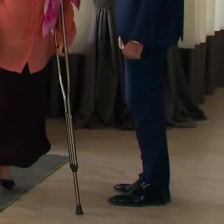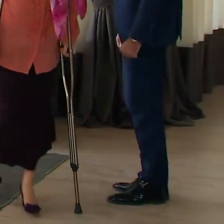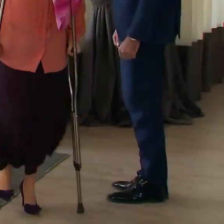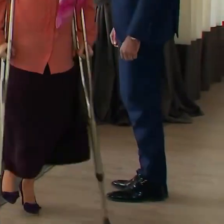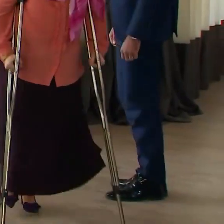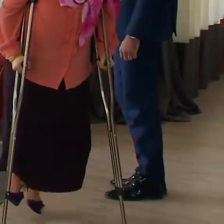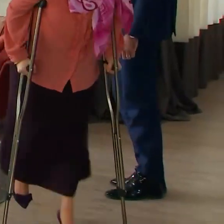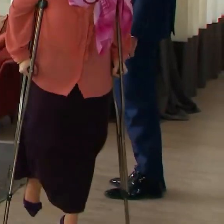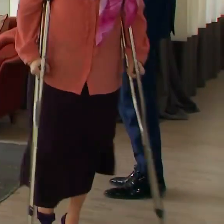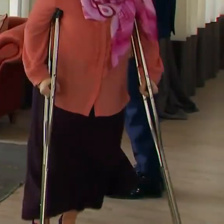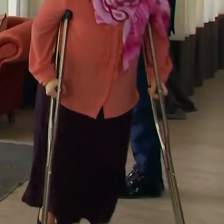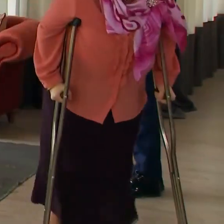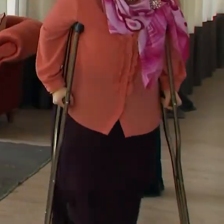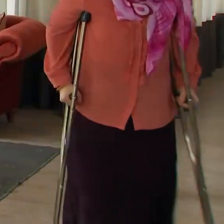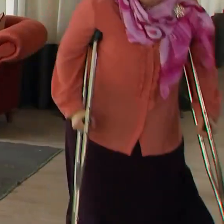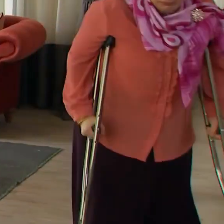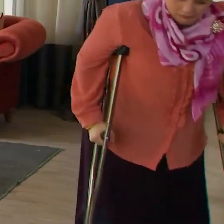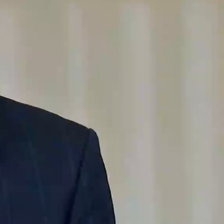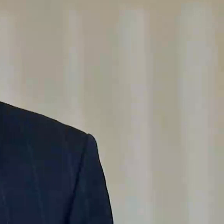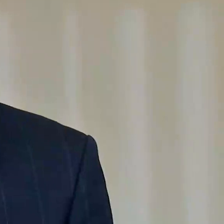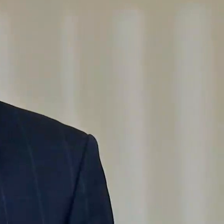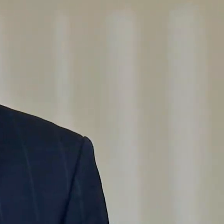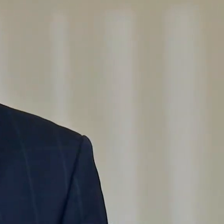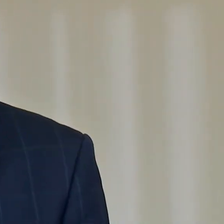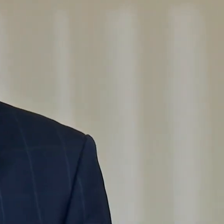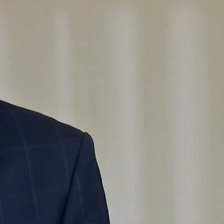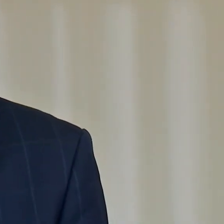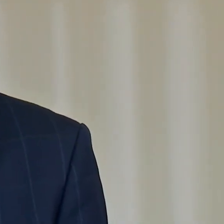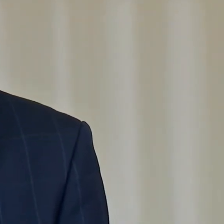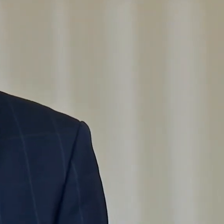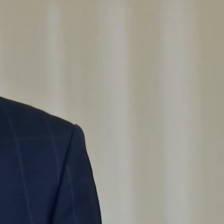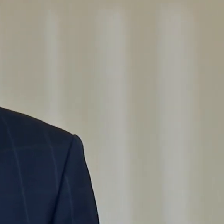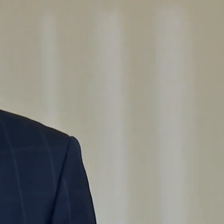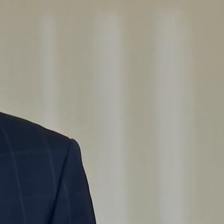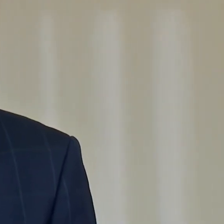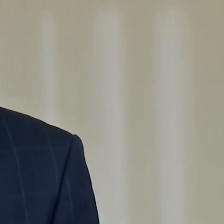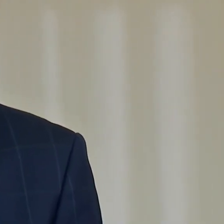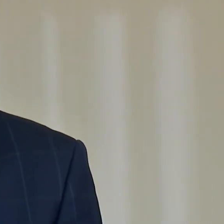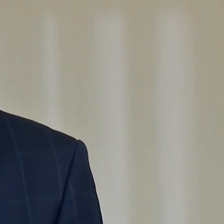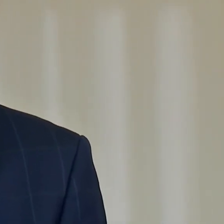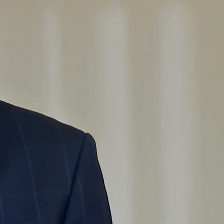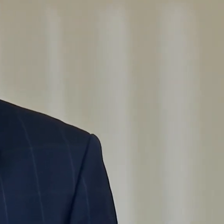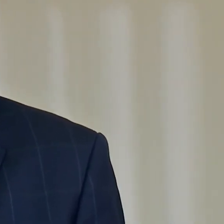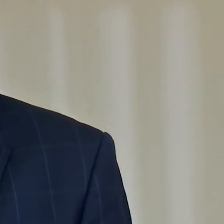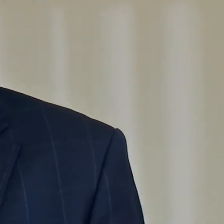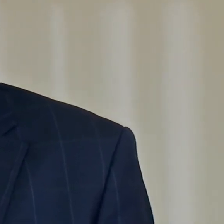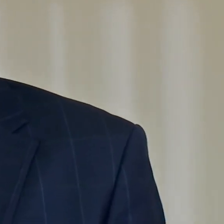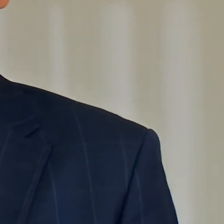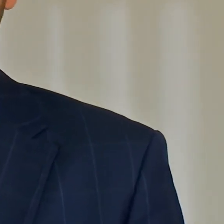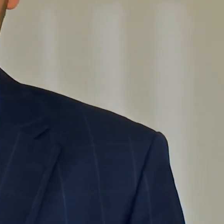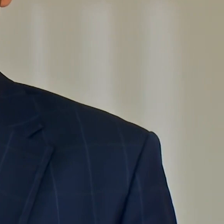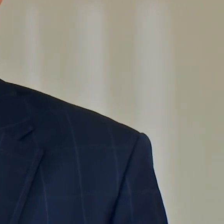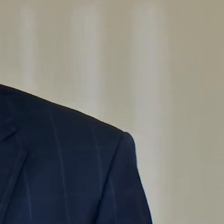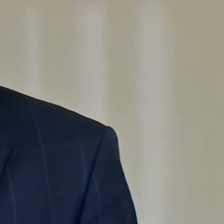Sağ ayağına pek basmıyor. O aksak aksak yürürken Ömer arkasından bakıyor. Gözlerinde hafif muzip, mütebessim bir